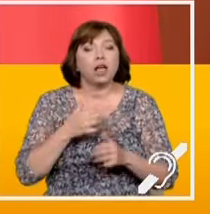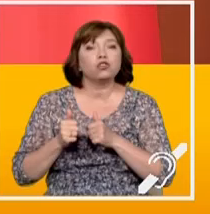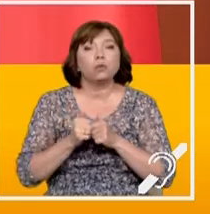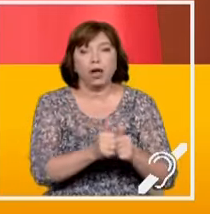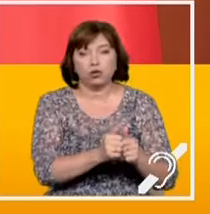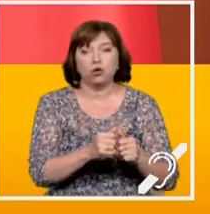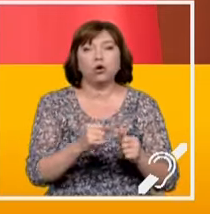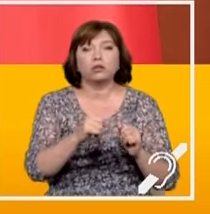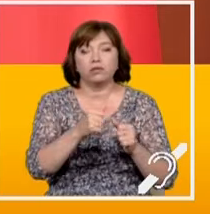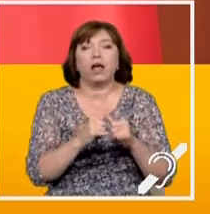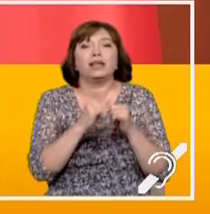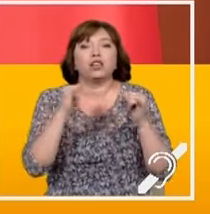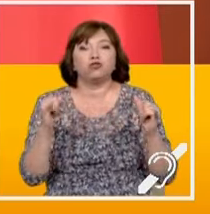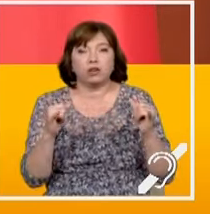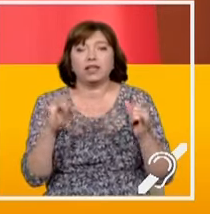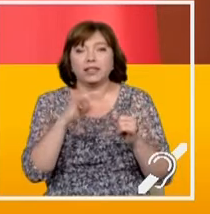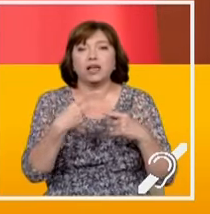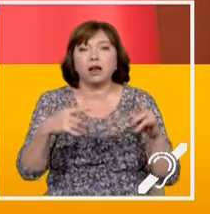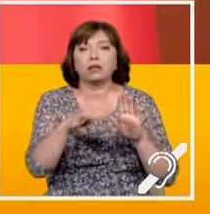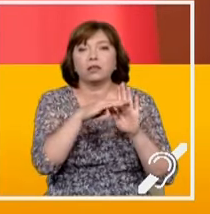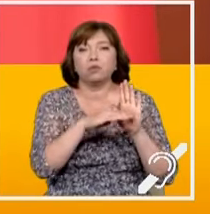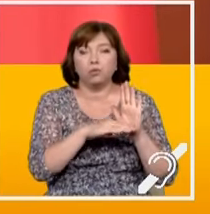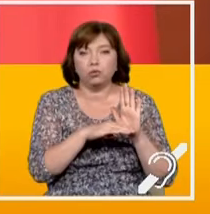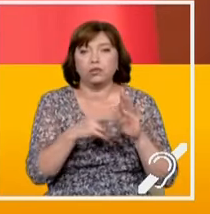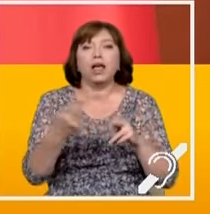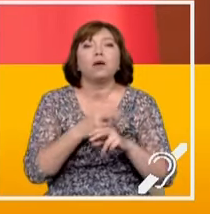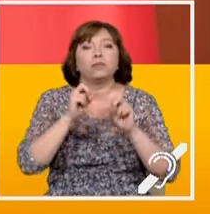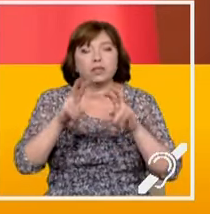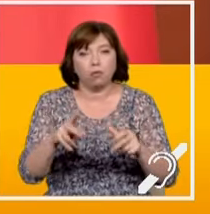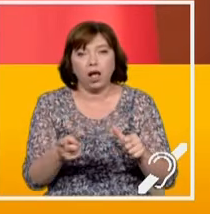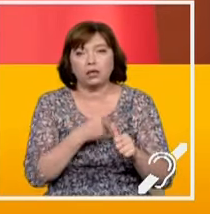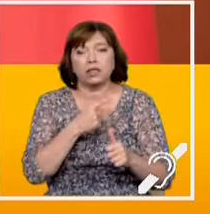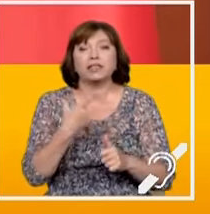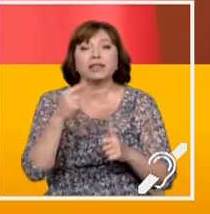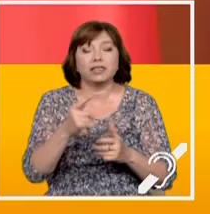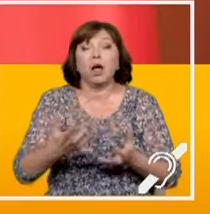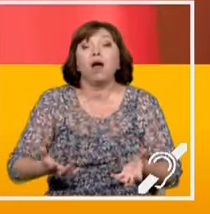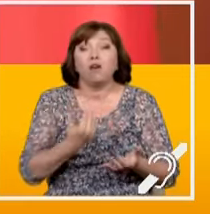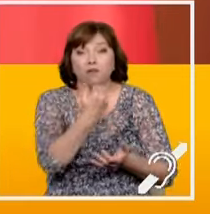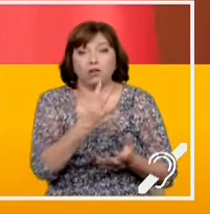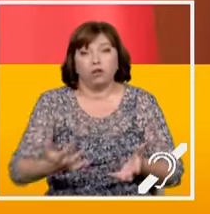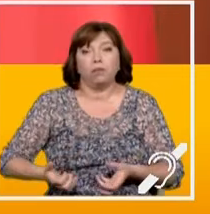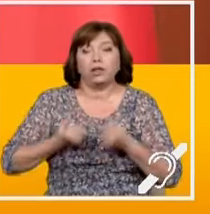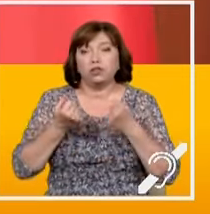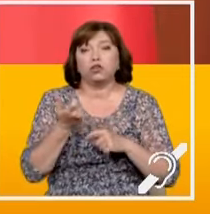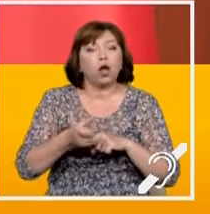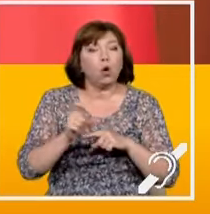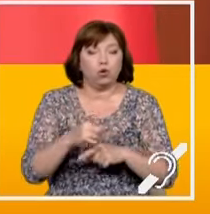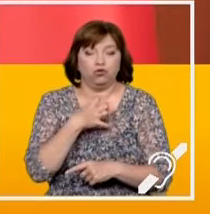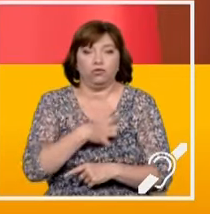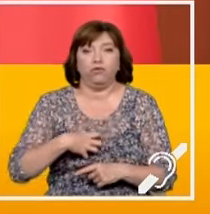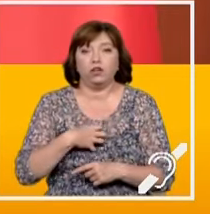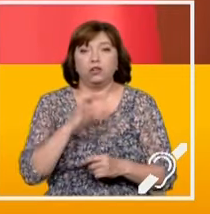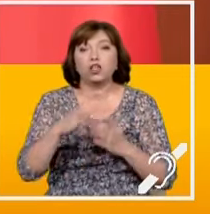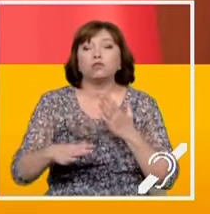se extinde și asupra domeniilor esențiale de securitate, unde sprijinul dumneavoastră este crucial.